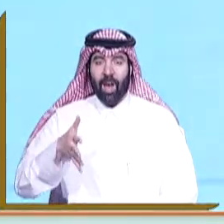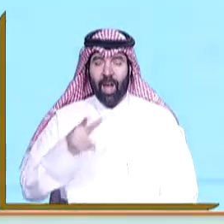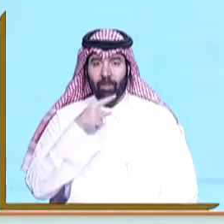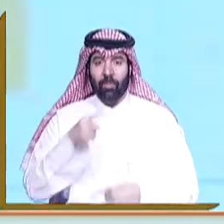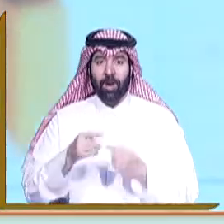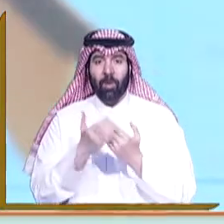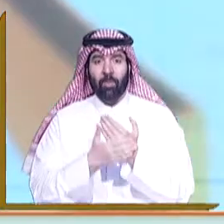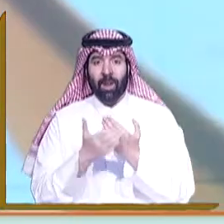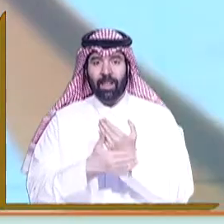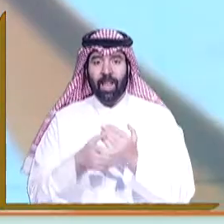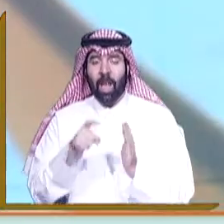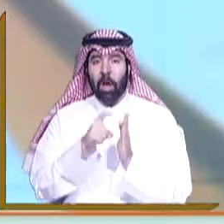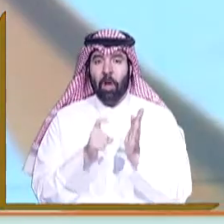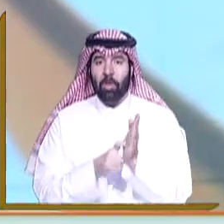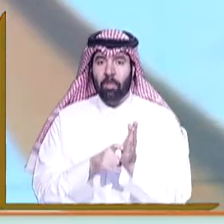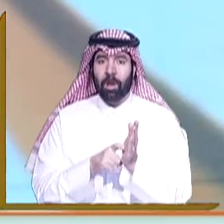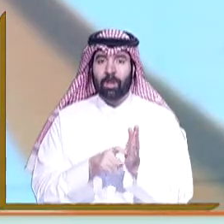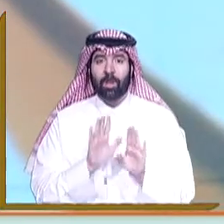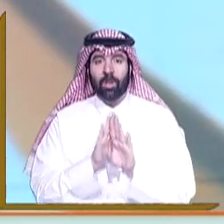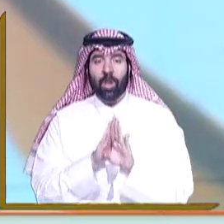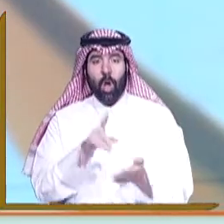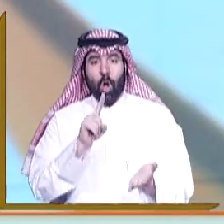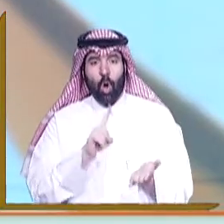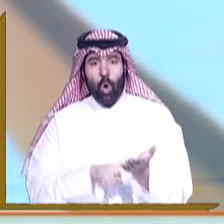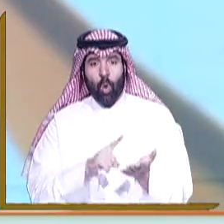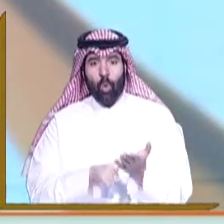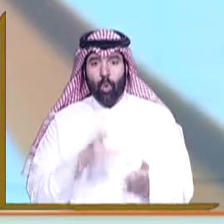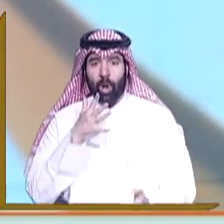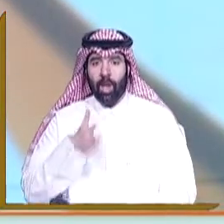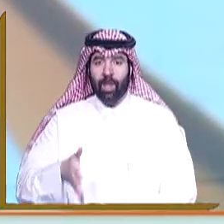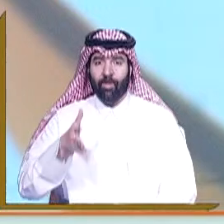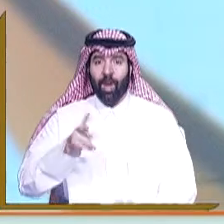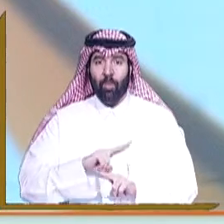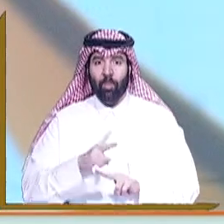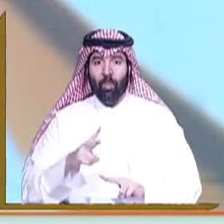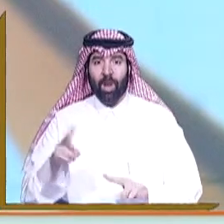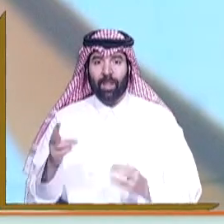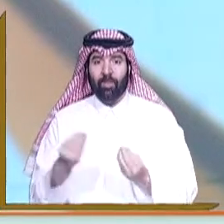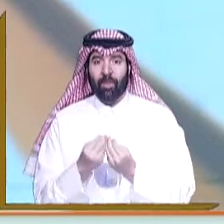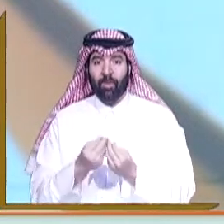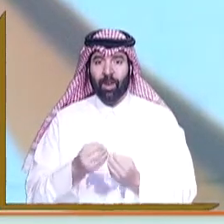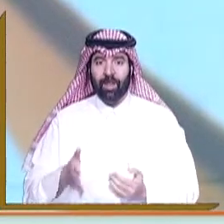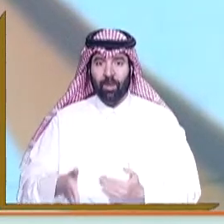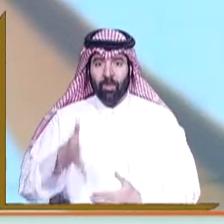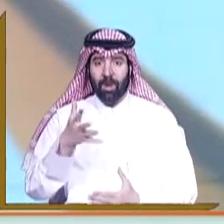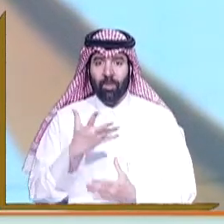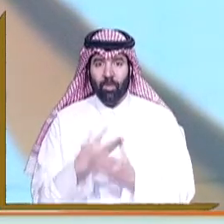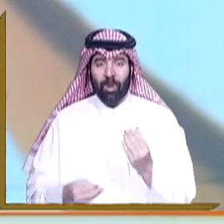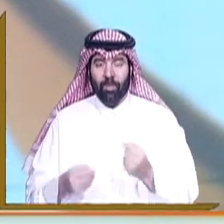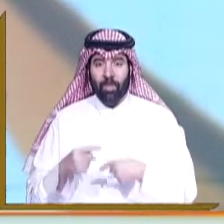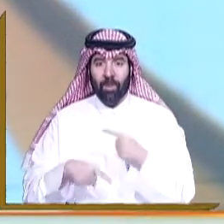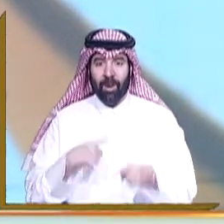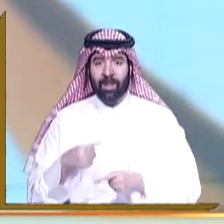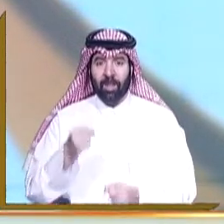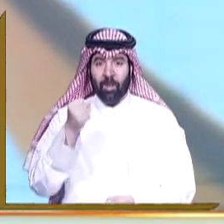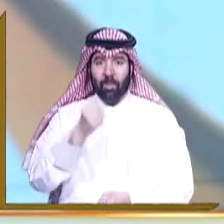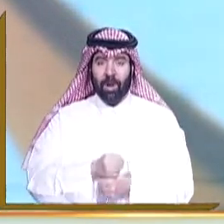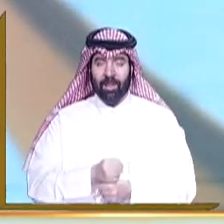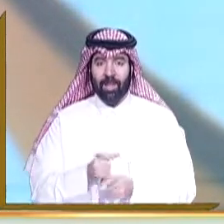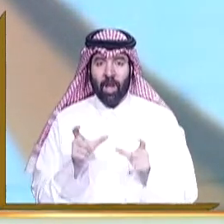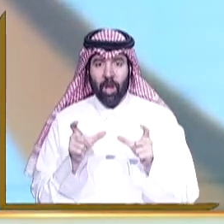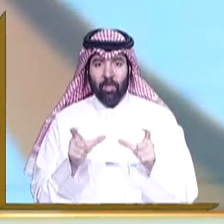عناية أنظمتها بتعزيز حقوق الأطفال في جميع الظروف منذ نشأتها، ثوابت راسخة في